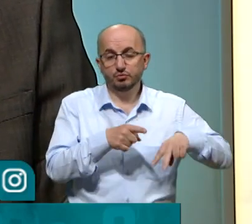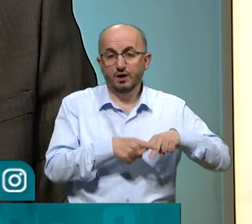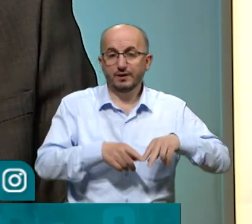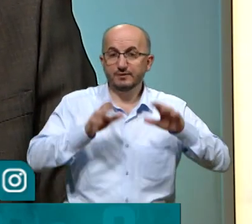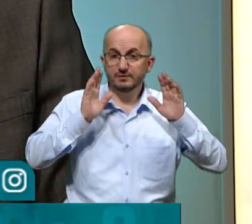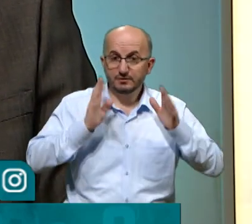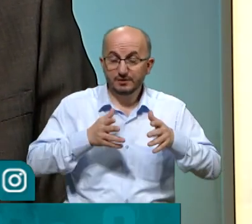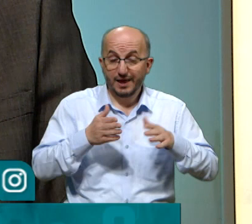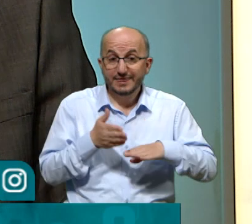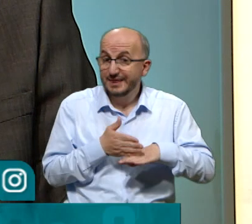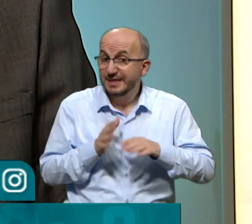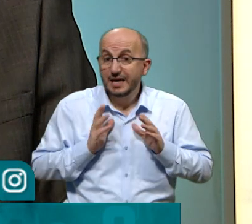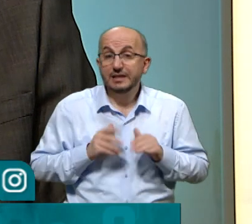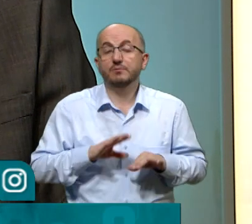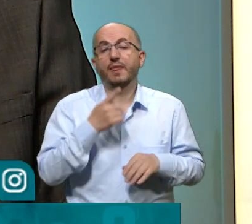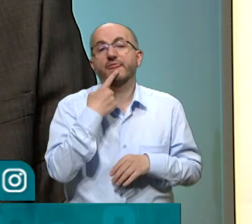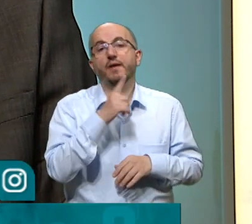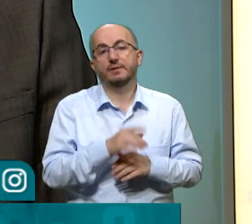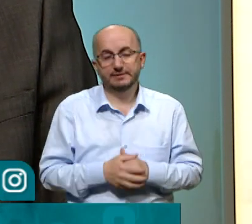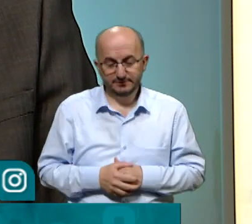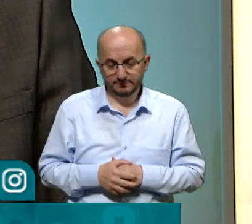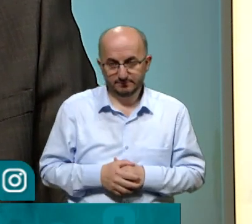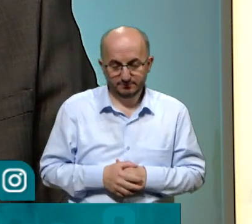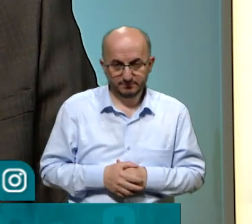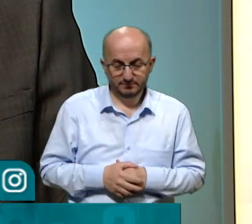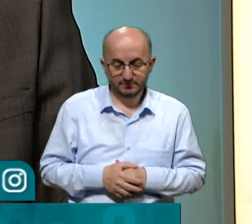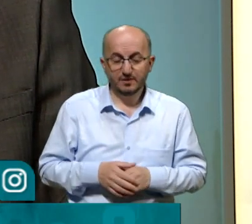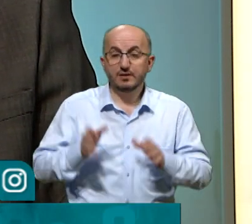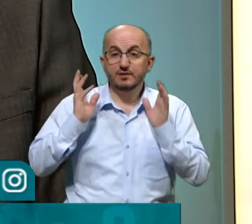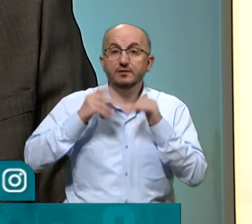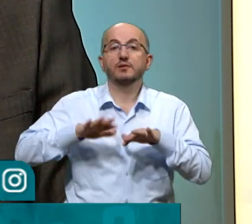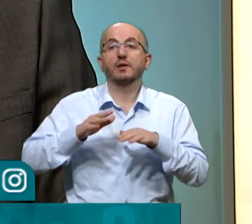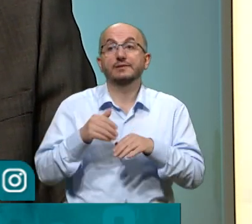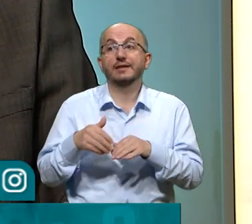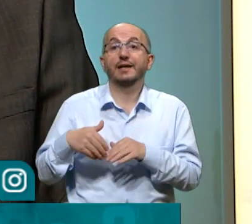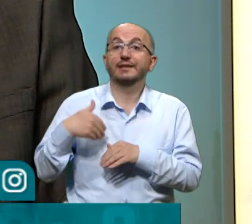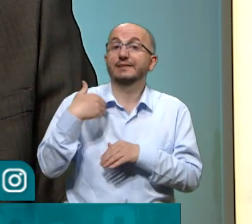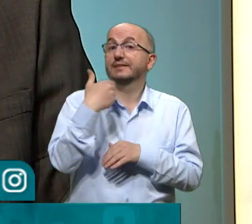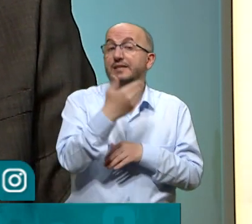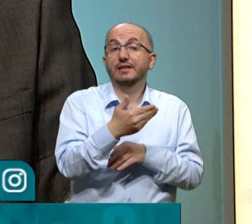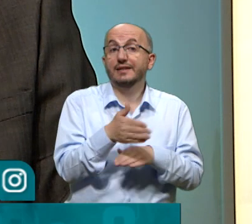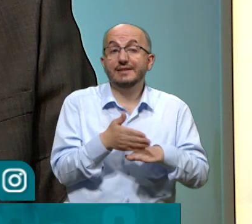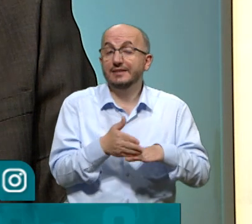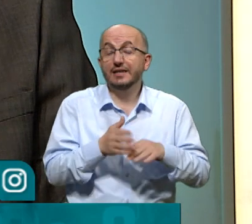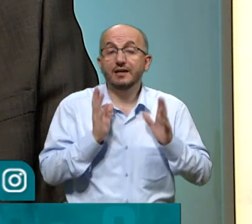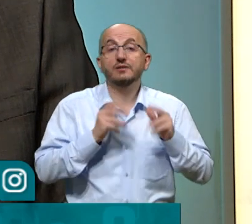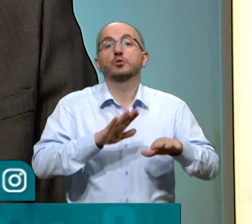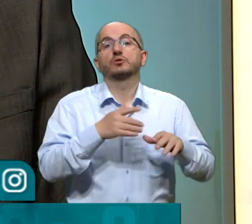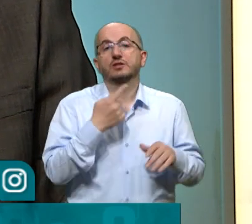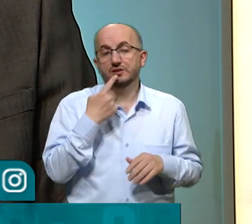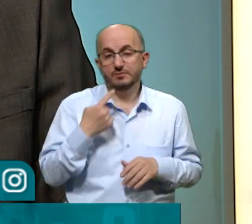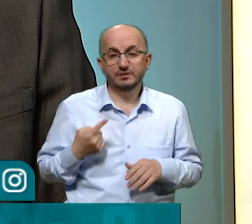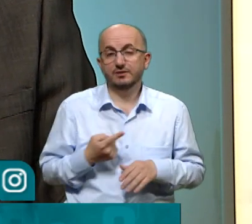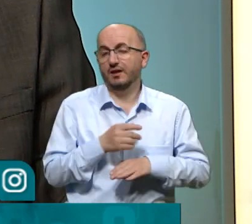kılanlar kılmayanlara niye kılmasın demesin sizden yapmayanlarda Diğerlerine Niye kızıyorsunuz dedi itirazda